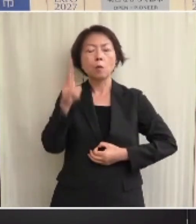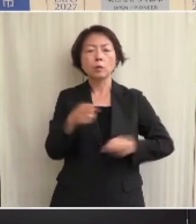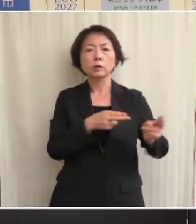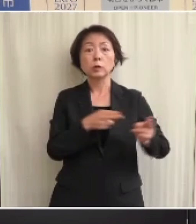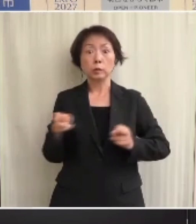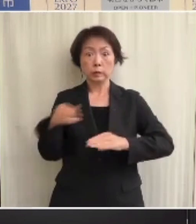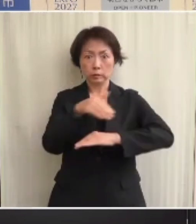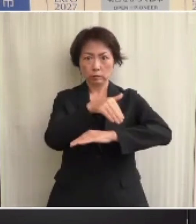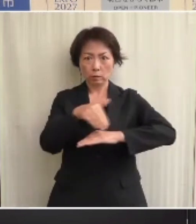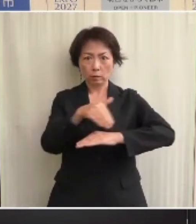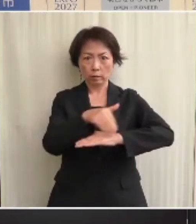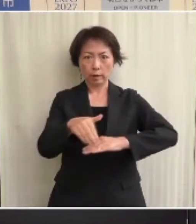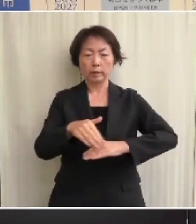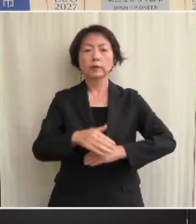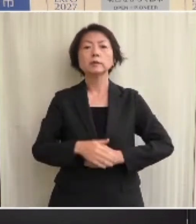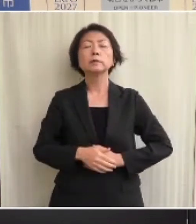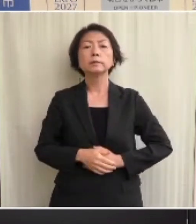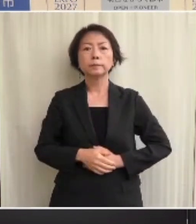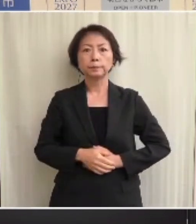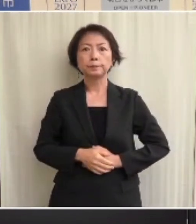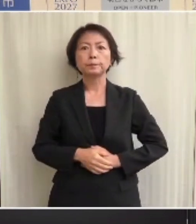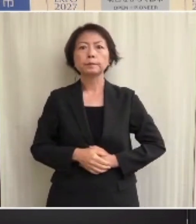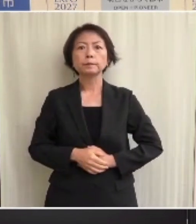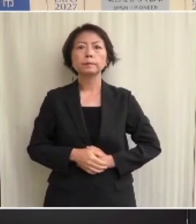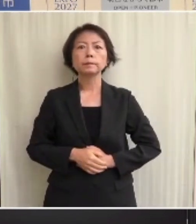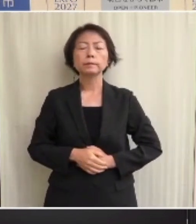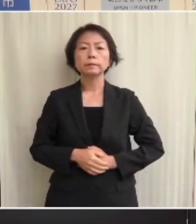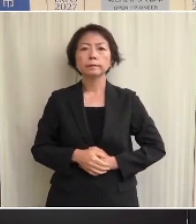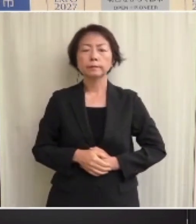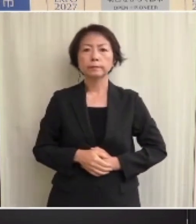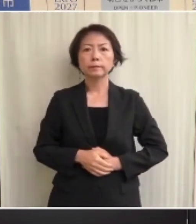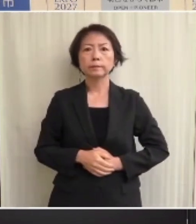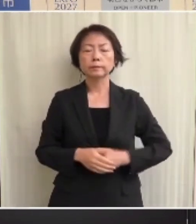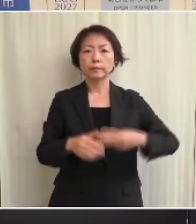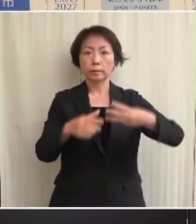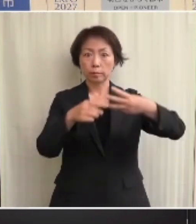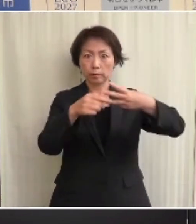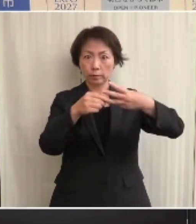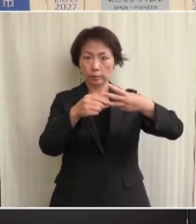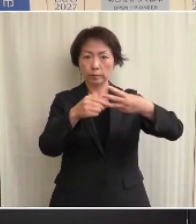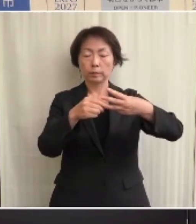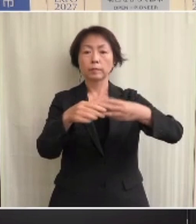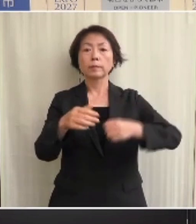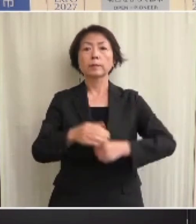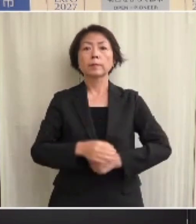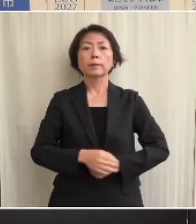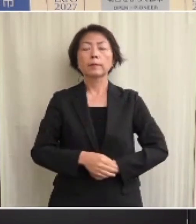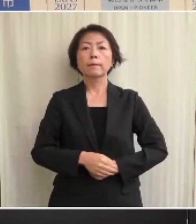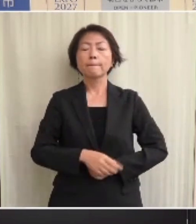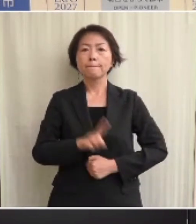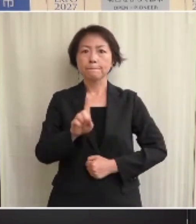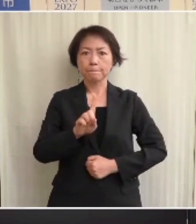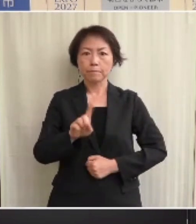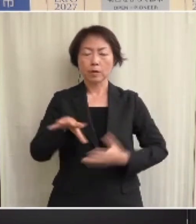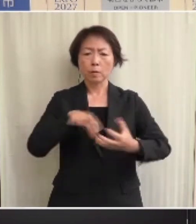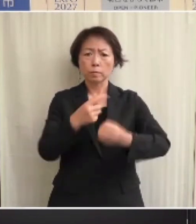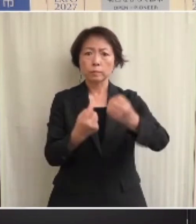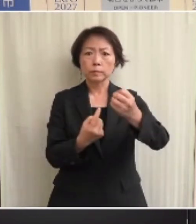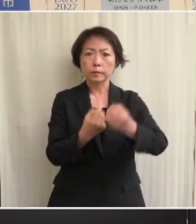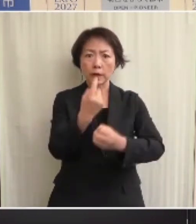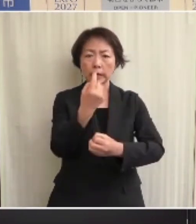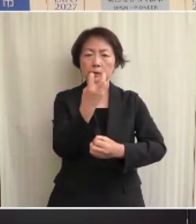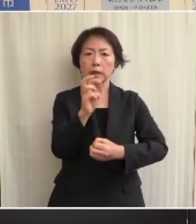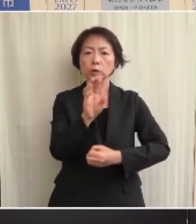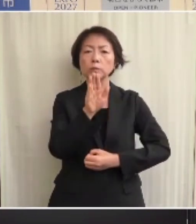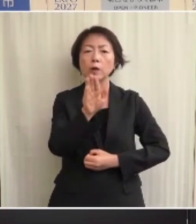って、情報発信をしてまいります。それからフェーズ2の災害発生